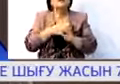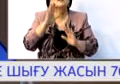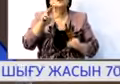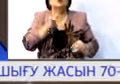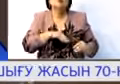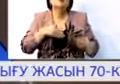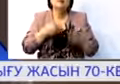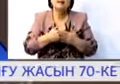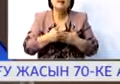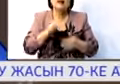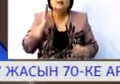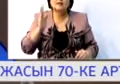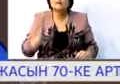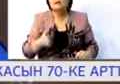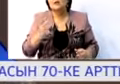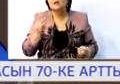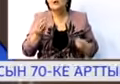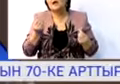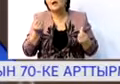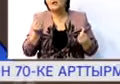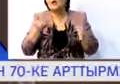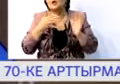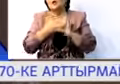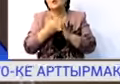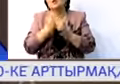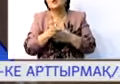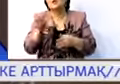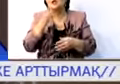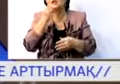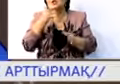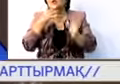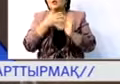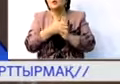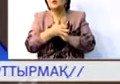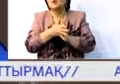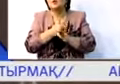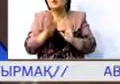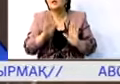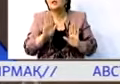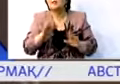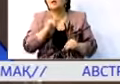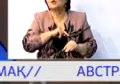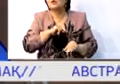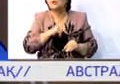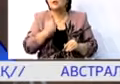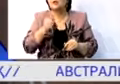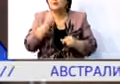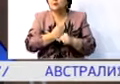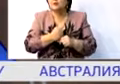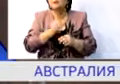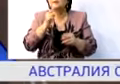Жұмыс жасалады. Ақша игерілу керектігін сіздерге заңсыз игеріп жатқан жоқпыз. жасалмаған жұмысқа төлеу жер деп жатқан